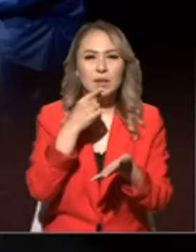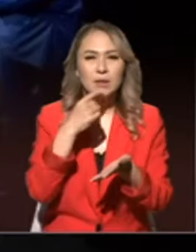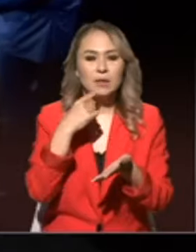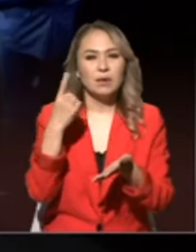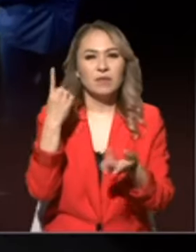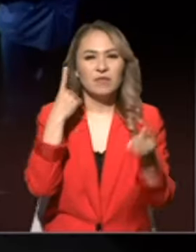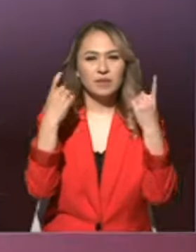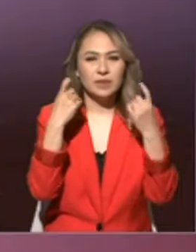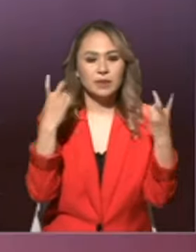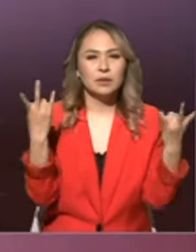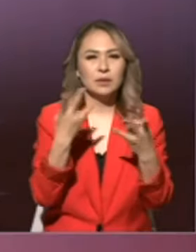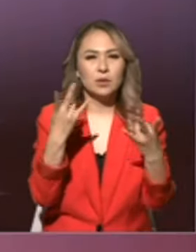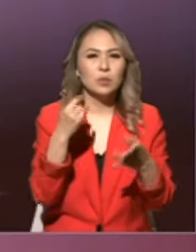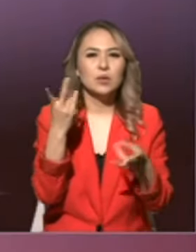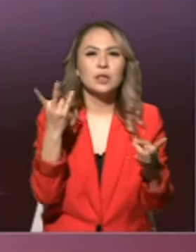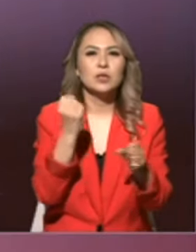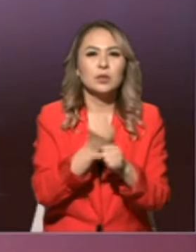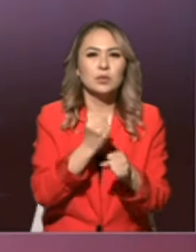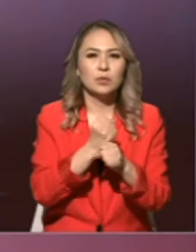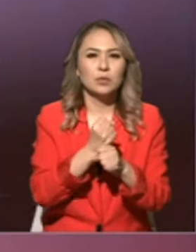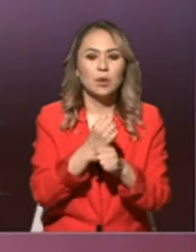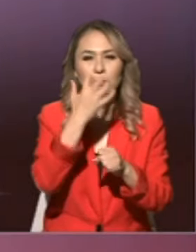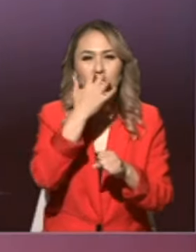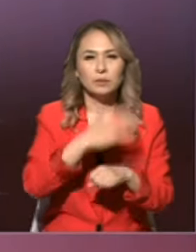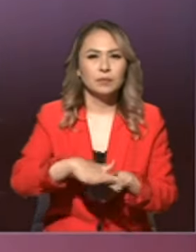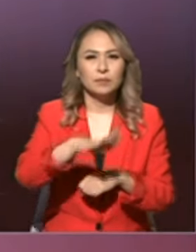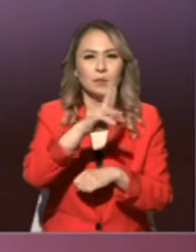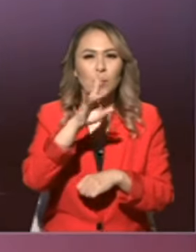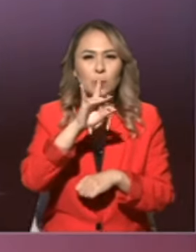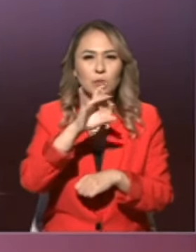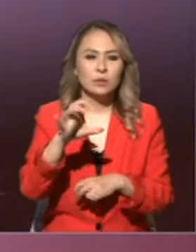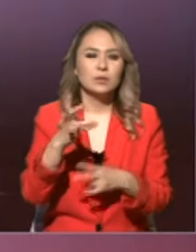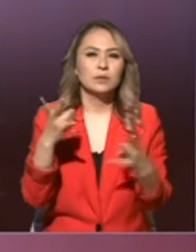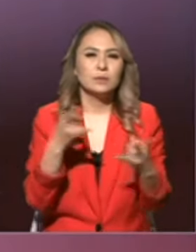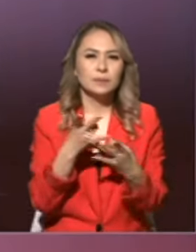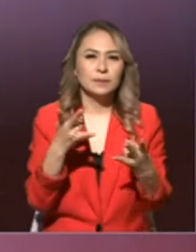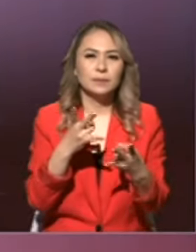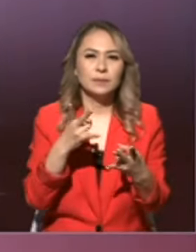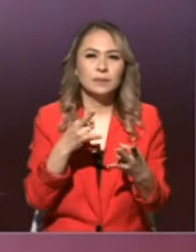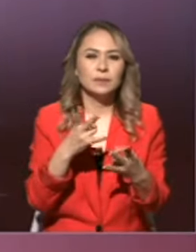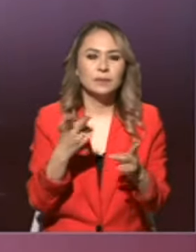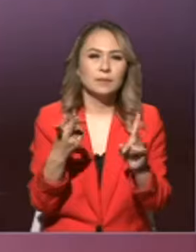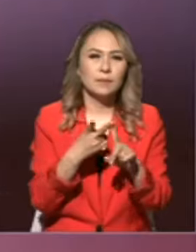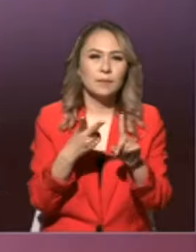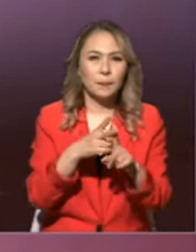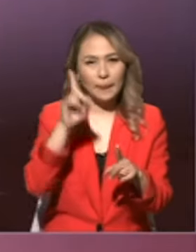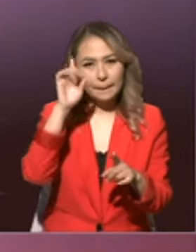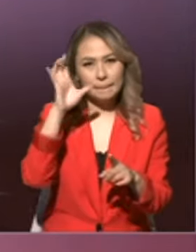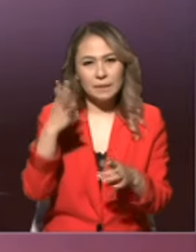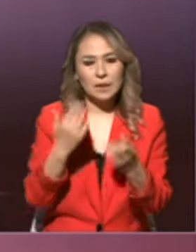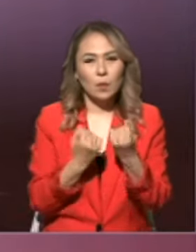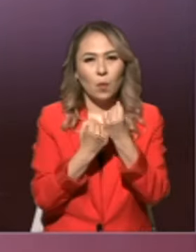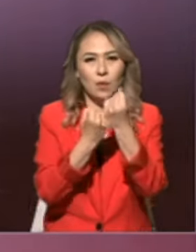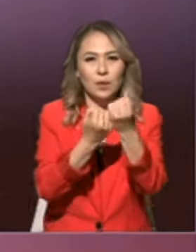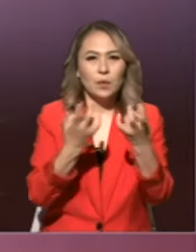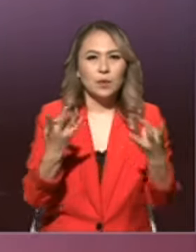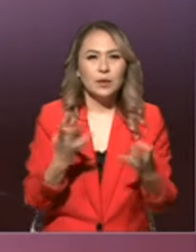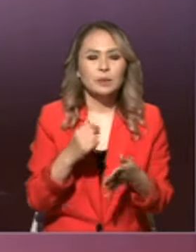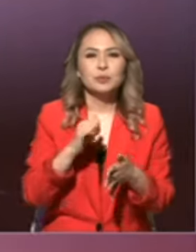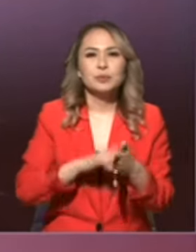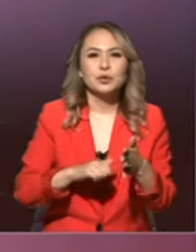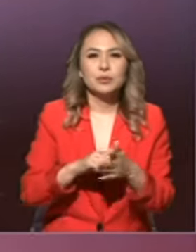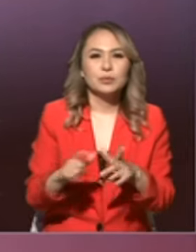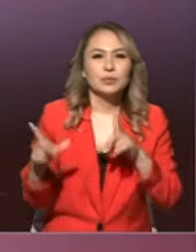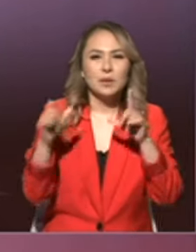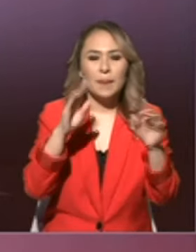деңгей болу керек. Ол не істеу керек? Ол оңтүстікте белгілі бір курстан өту керек. Иә? Екінші, психологиялық қолдау көрсетілу керек. Себебі ол баратын